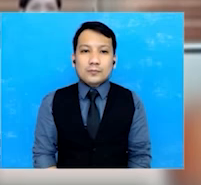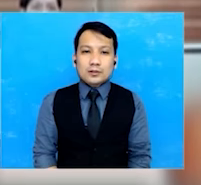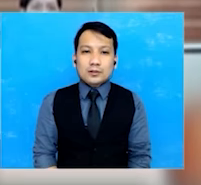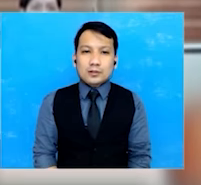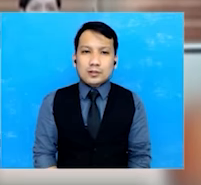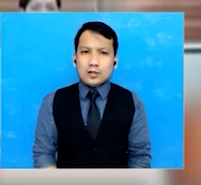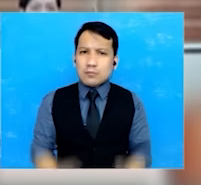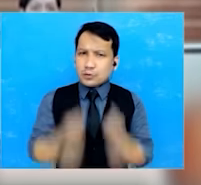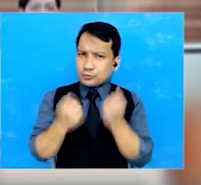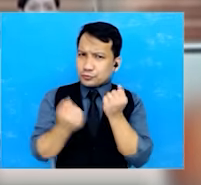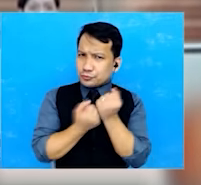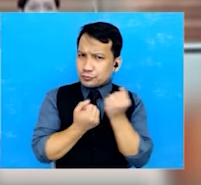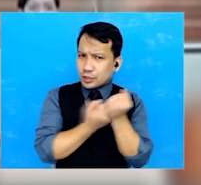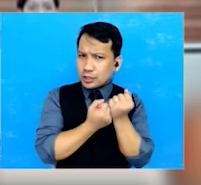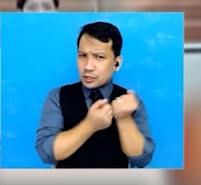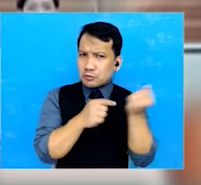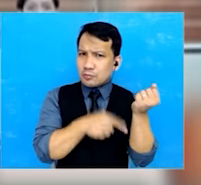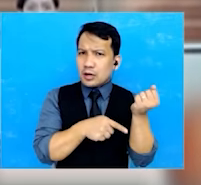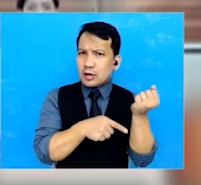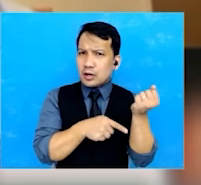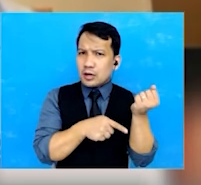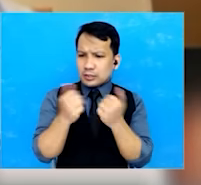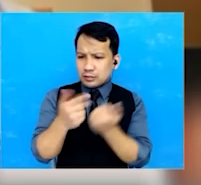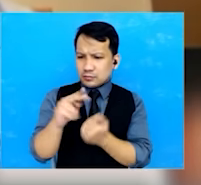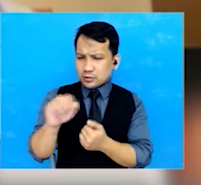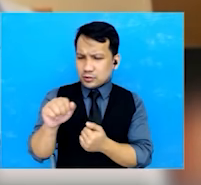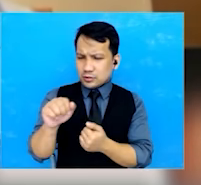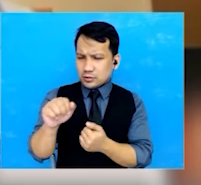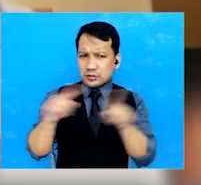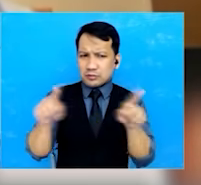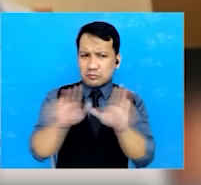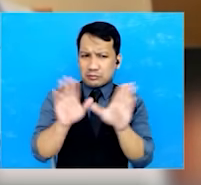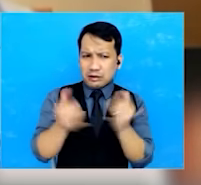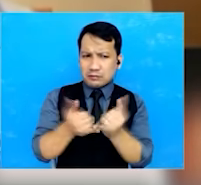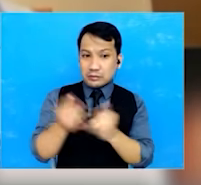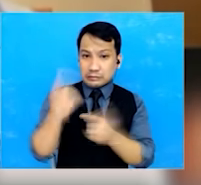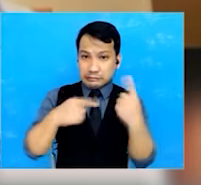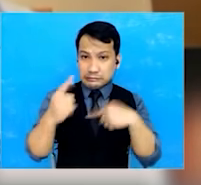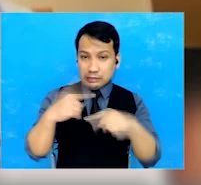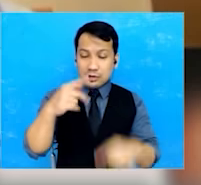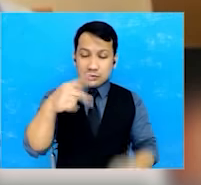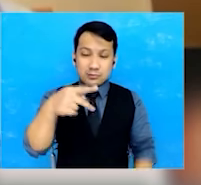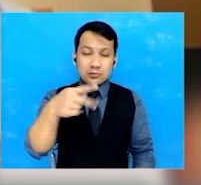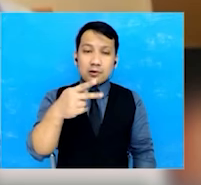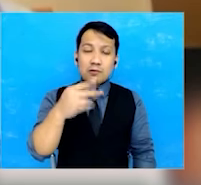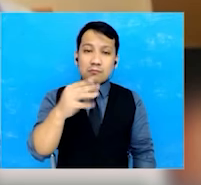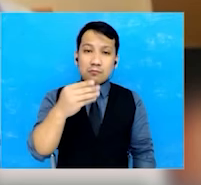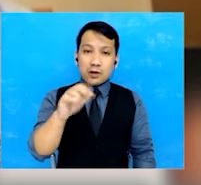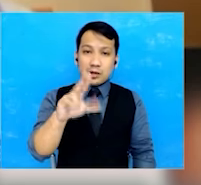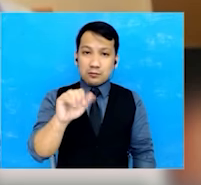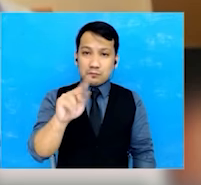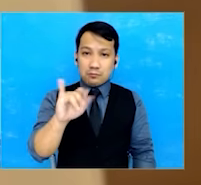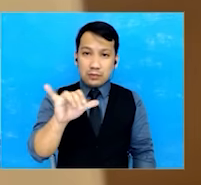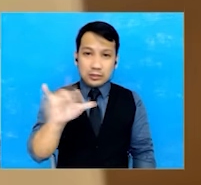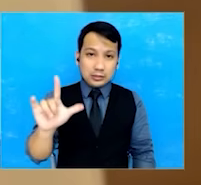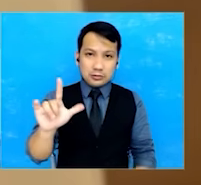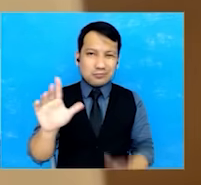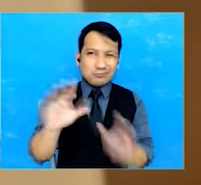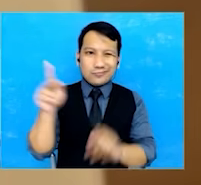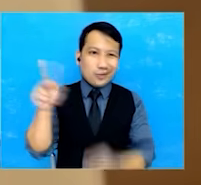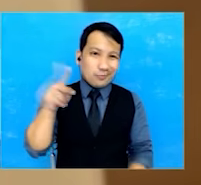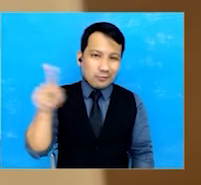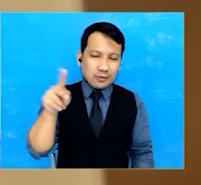Supplier pero astang ahente ang Parmalee. Ganyan ang lumitaw sa pagdinig ng Senado kaugnay sa umaabot na